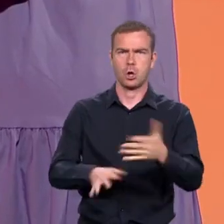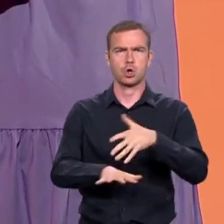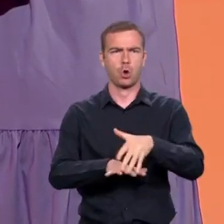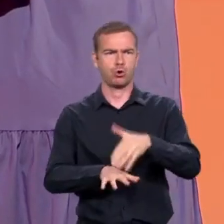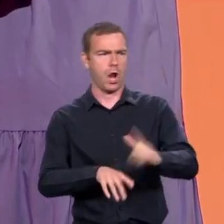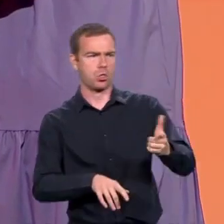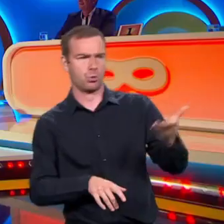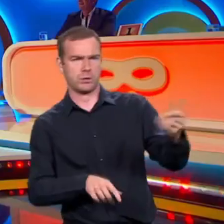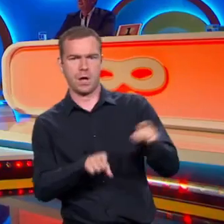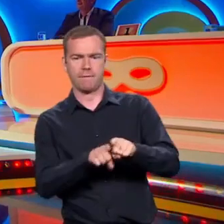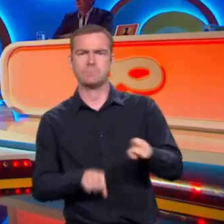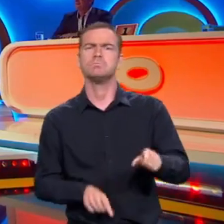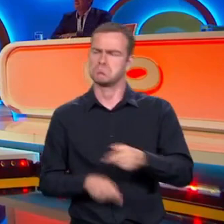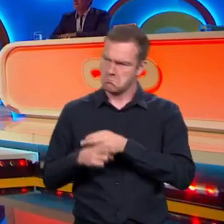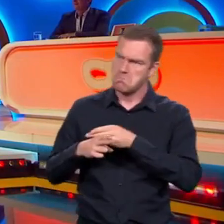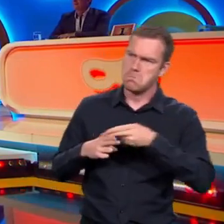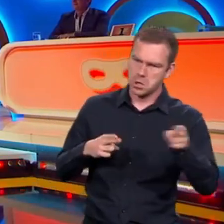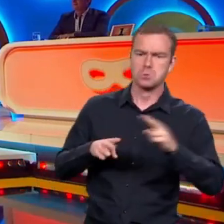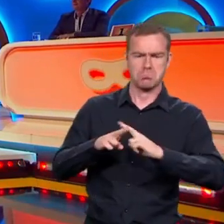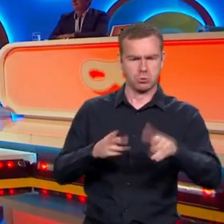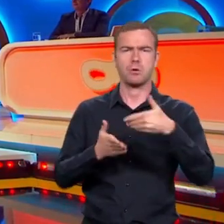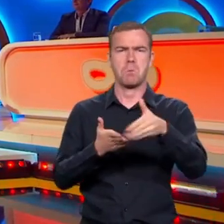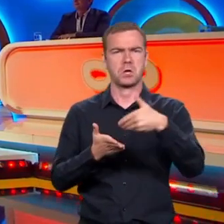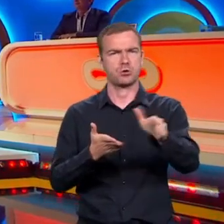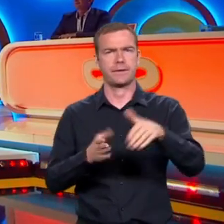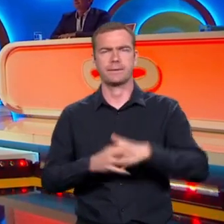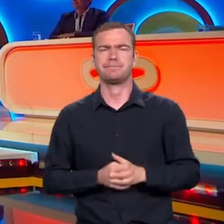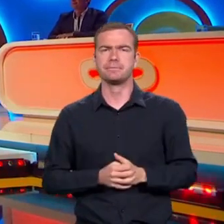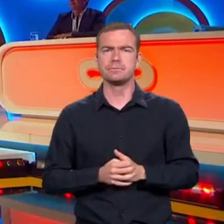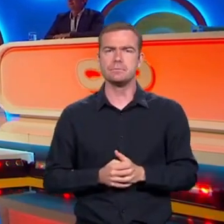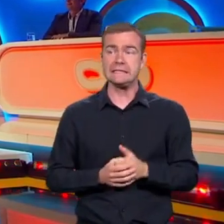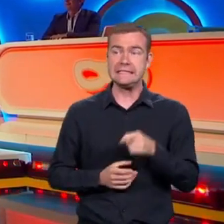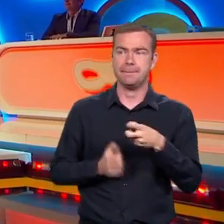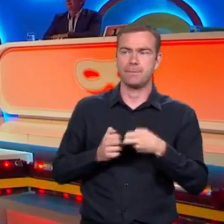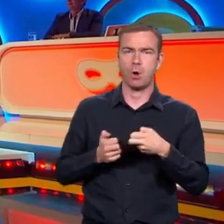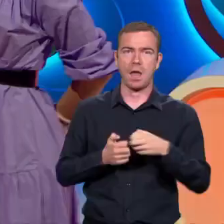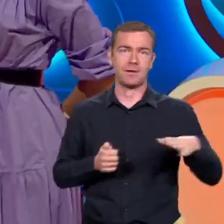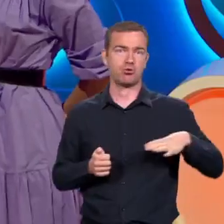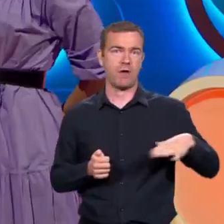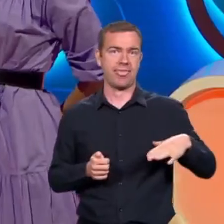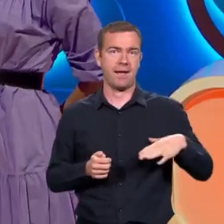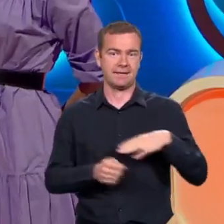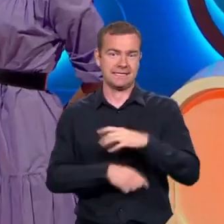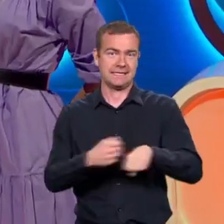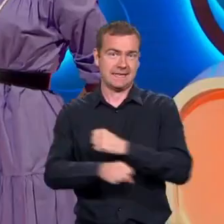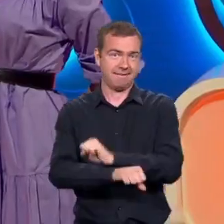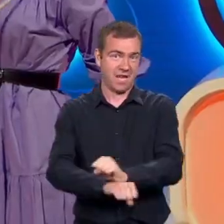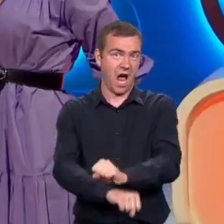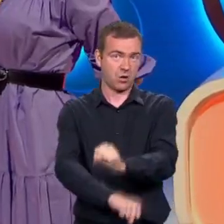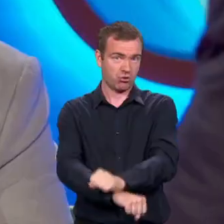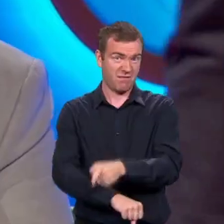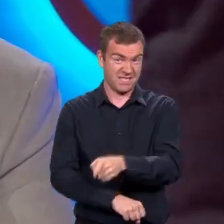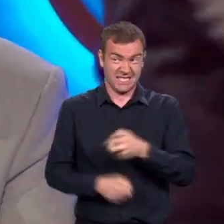zkontrolovat, vy? Je to v pořádku. Je to v pořádku. Můžete pokračovat. Nebude z toho problém, že tu viažem ženy. Ne, to vážu já, takže dobré, to...